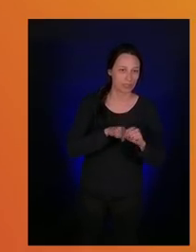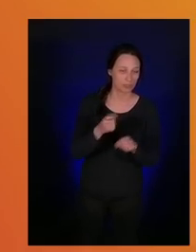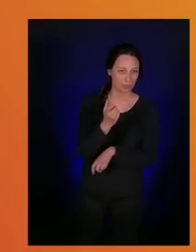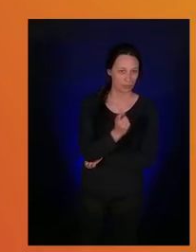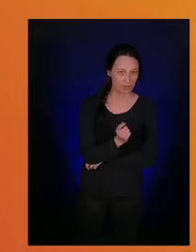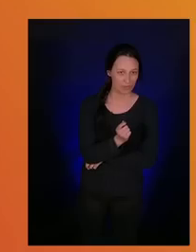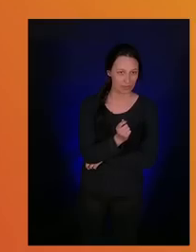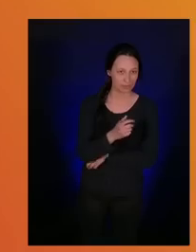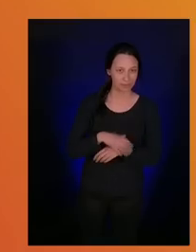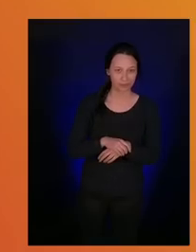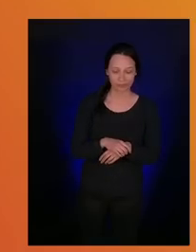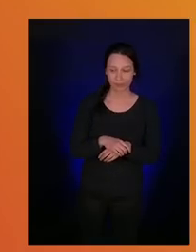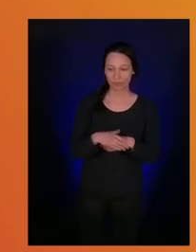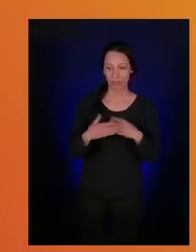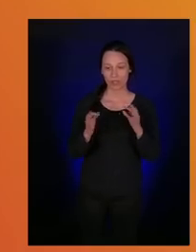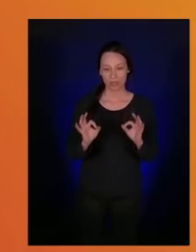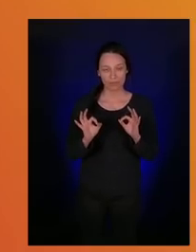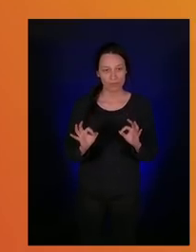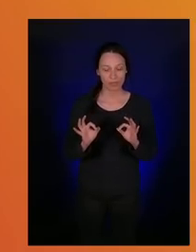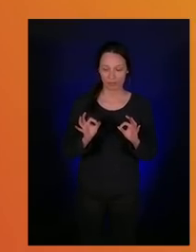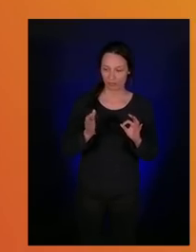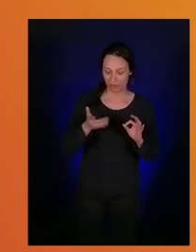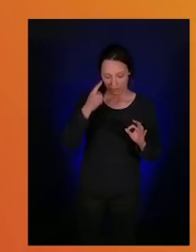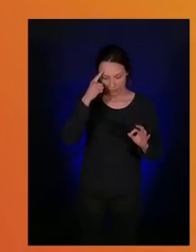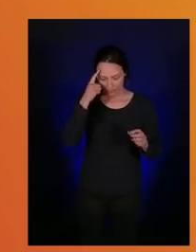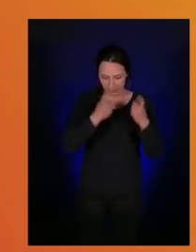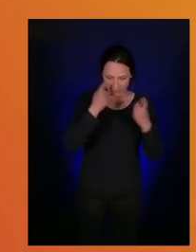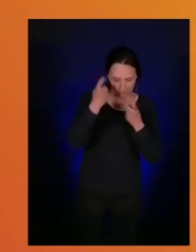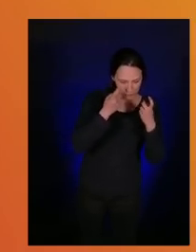en passant du temps de la prise de décision à celui de l'action concrète.